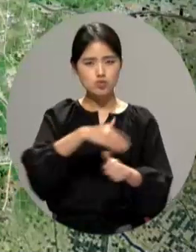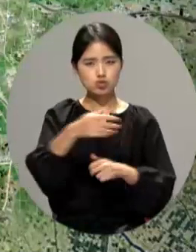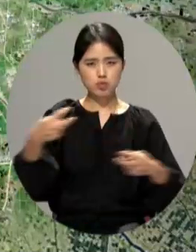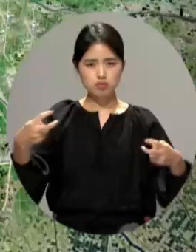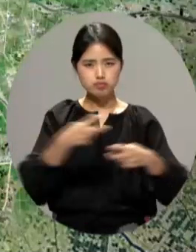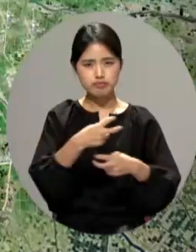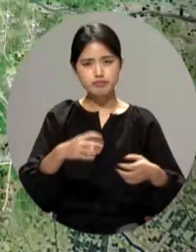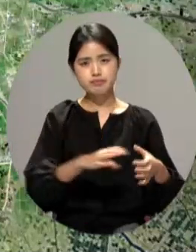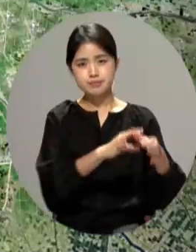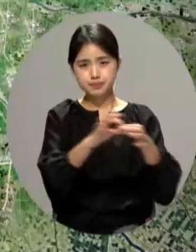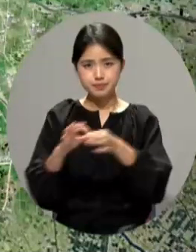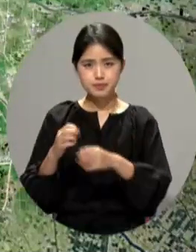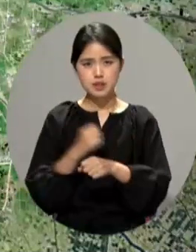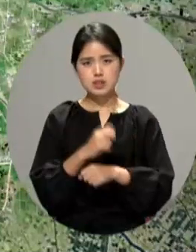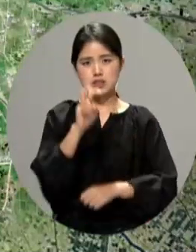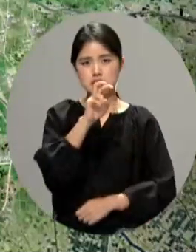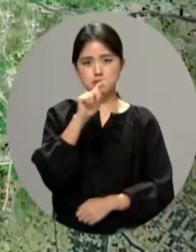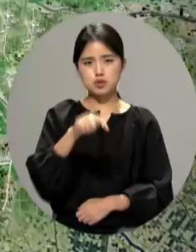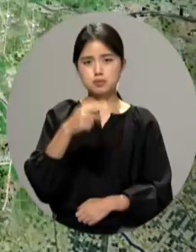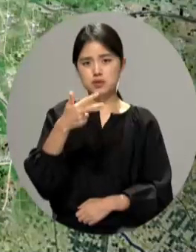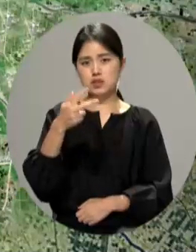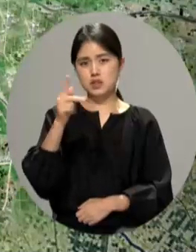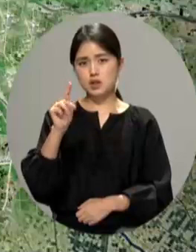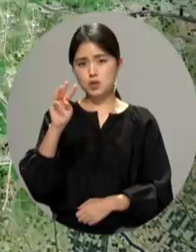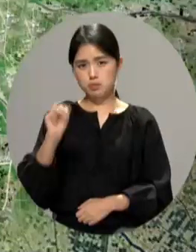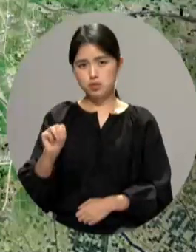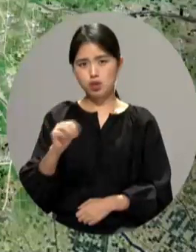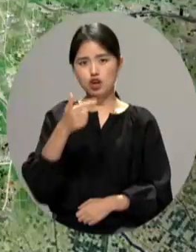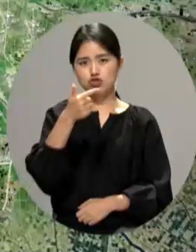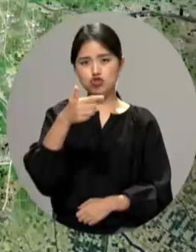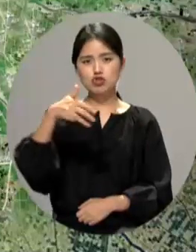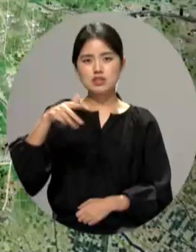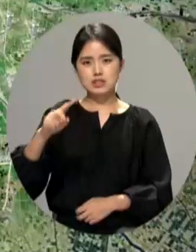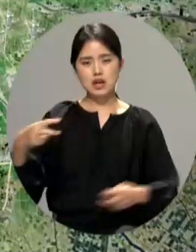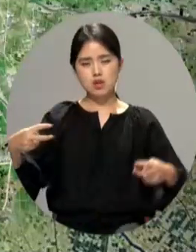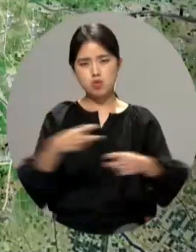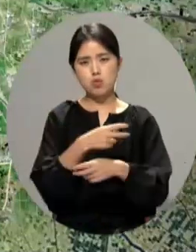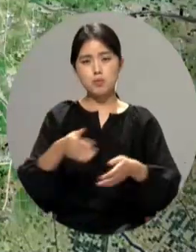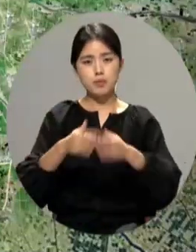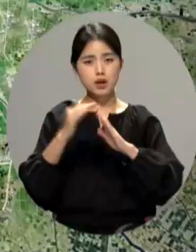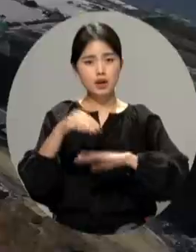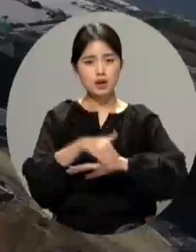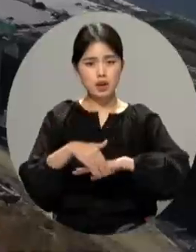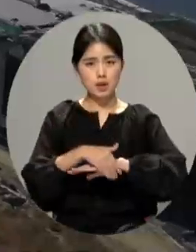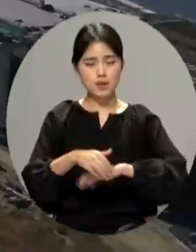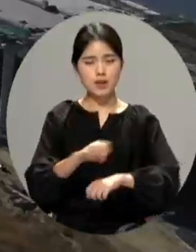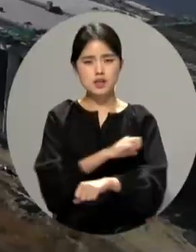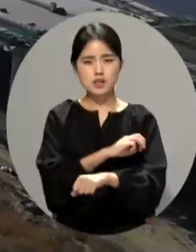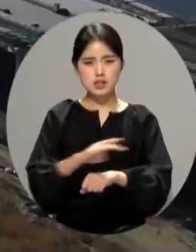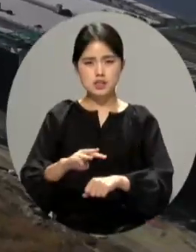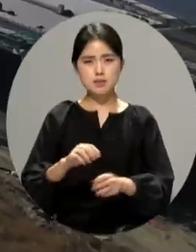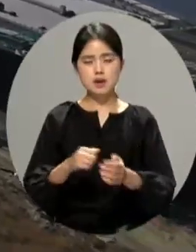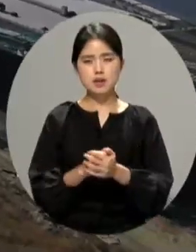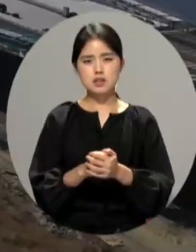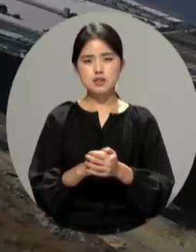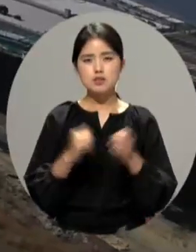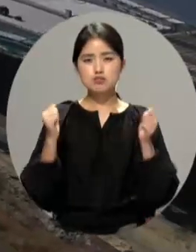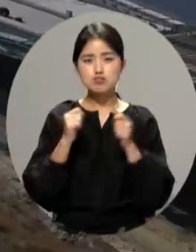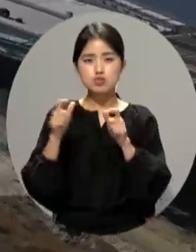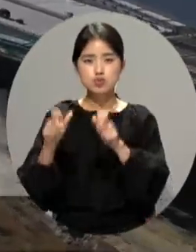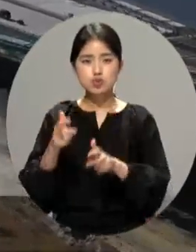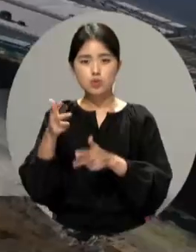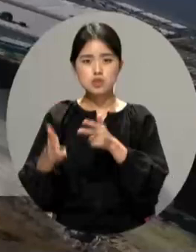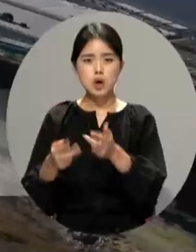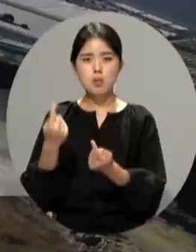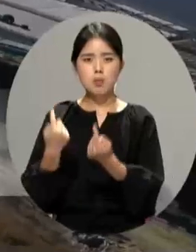잇는 20.7km 도로가 6차로로 건설될 예정입니다. 새만금 북쪽 산업단지에 비해